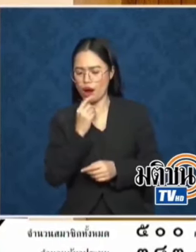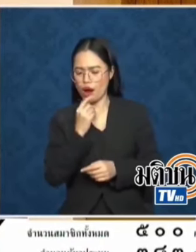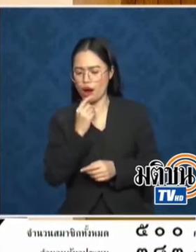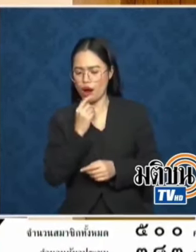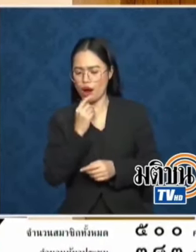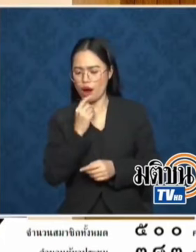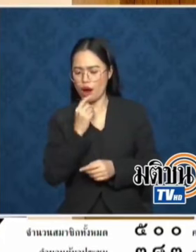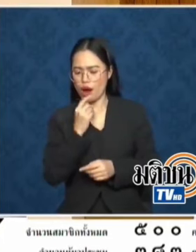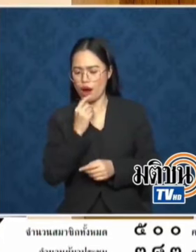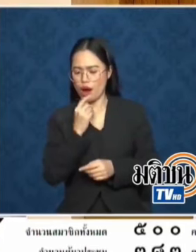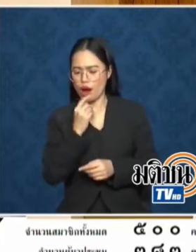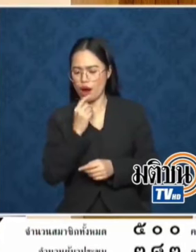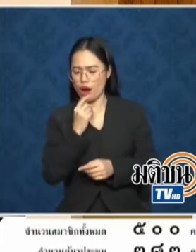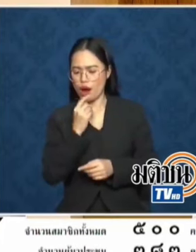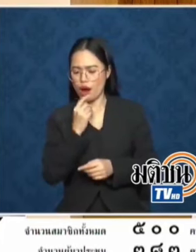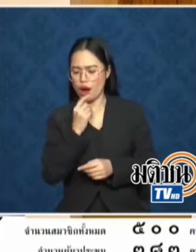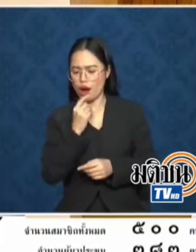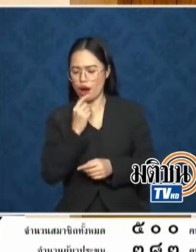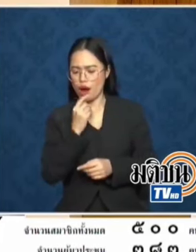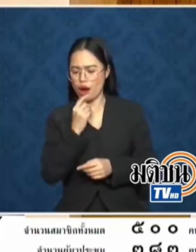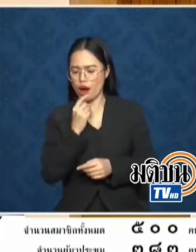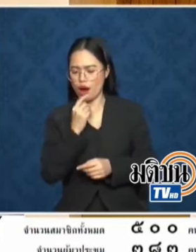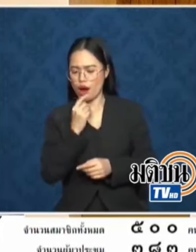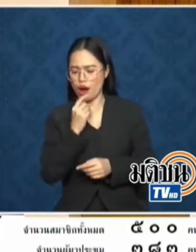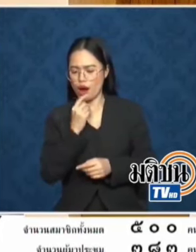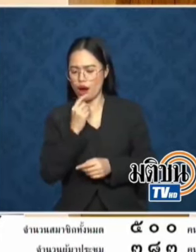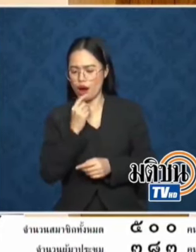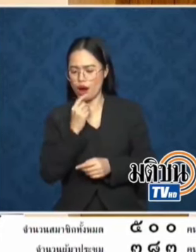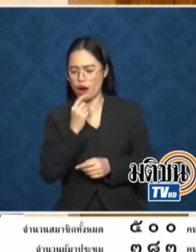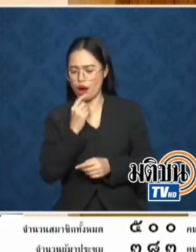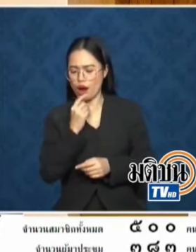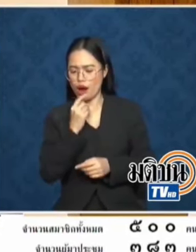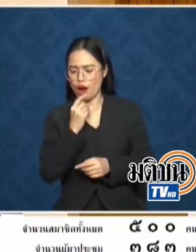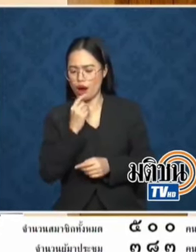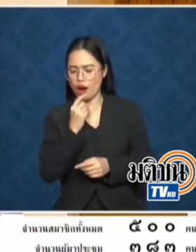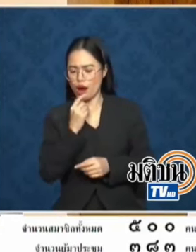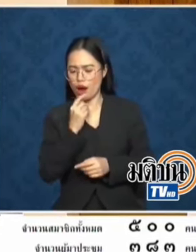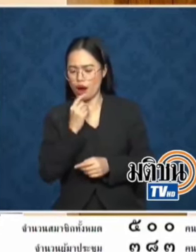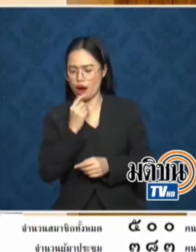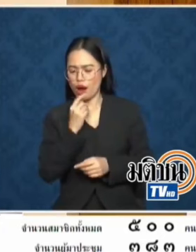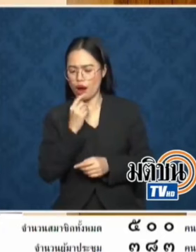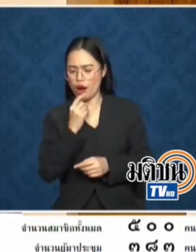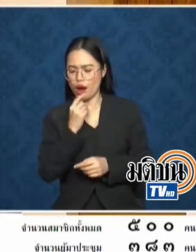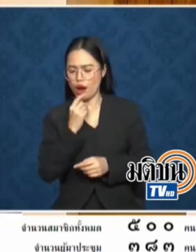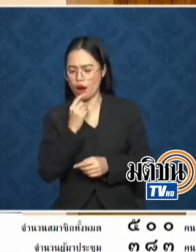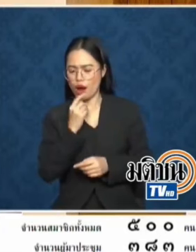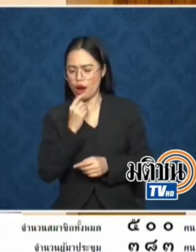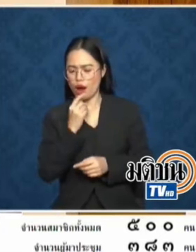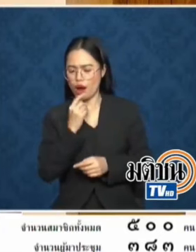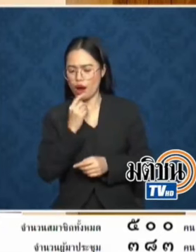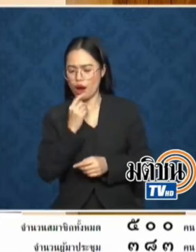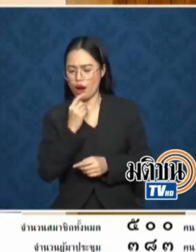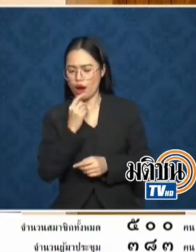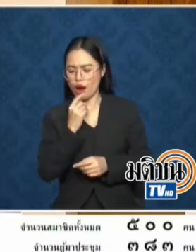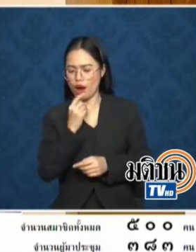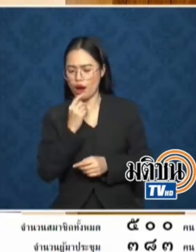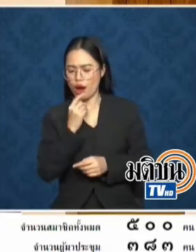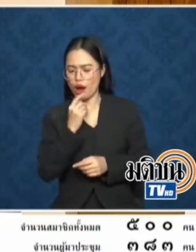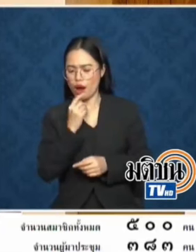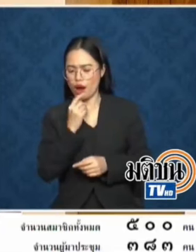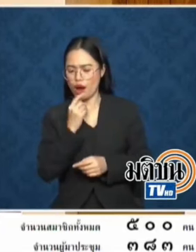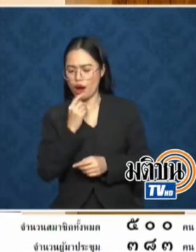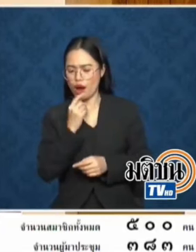งตะกี้นะครับว่าถ้าสภาถามถึง20ครั้งแล้วยังไม่มาตอบเลยแม้แต่ครั้งเดียวนะครับอันนี้ก็ต้องขอเหตุผลที่ชัดเจนกว่านี้จากทาง